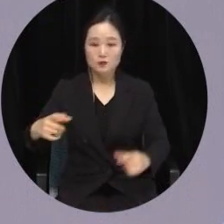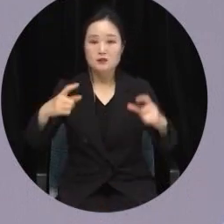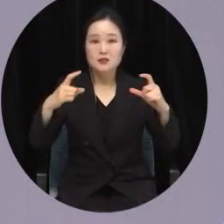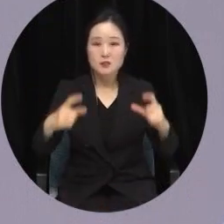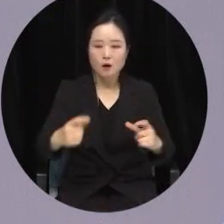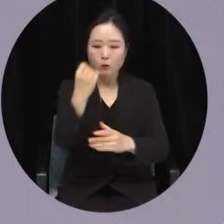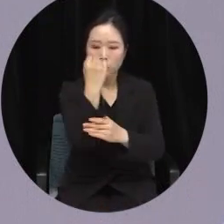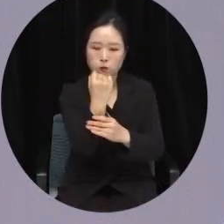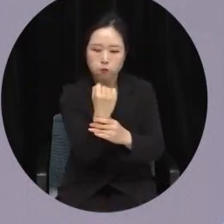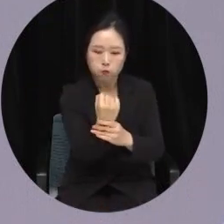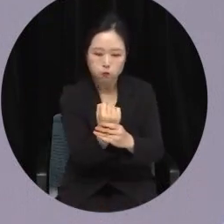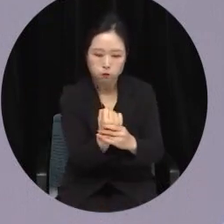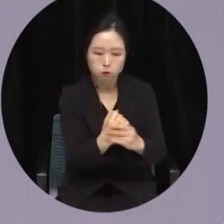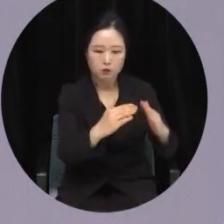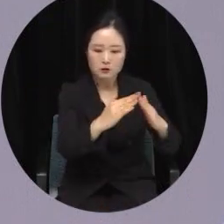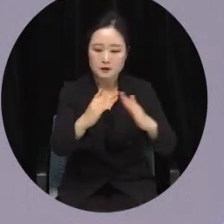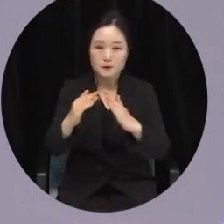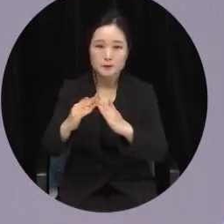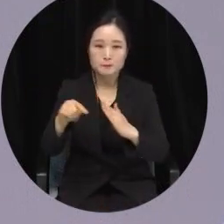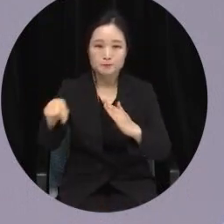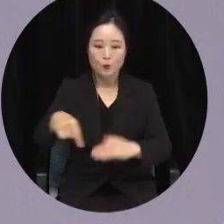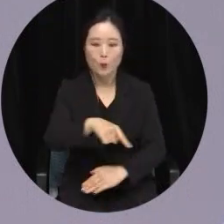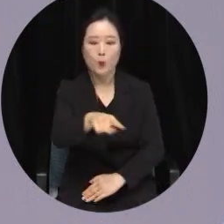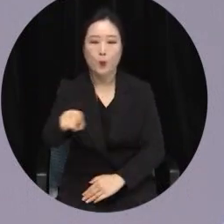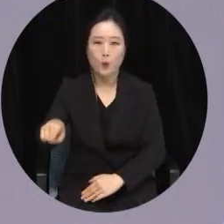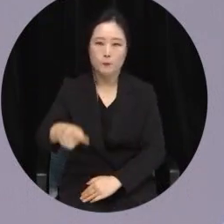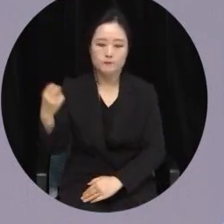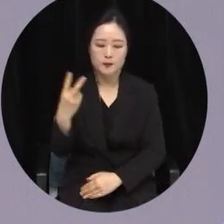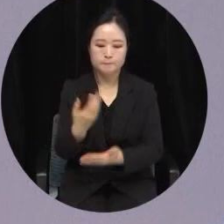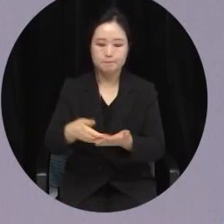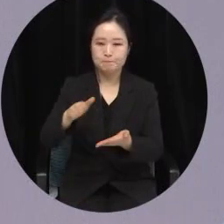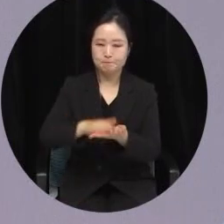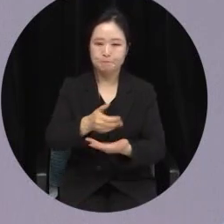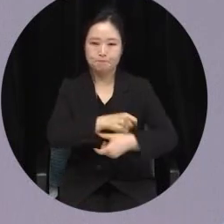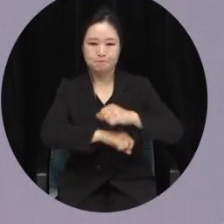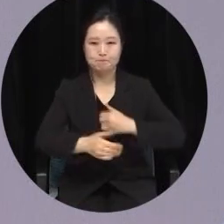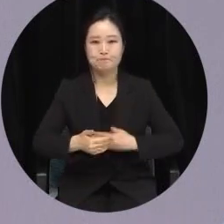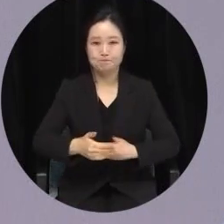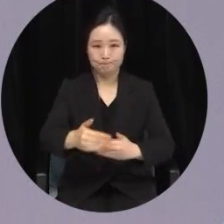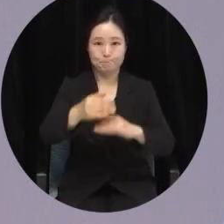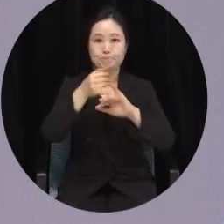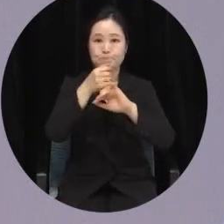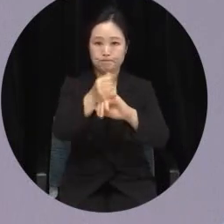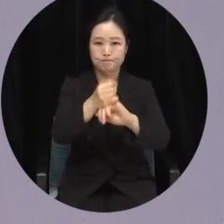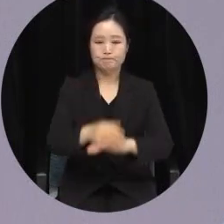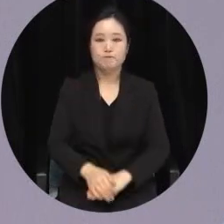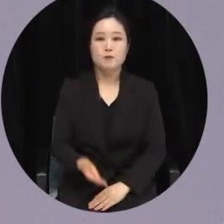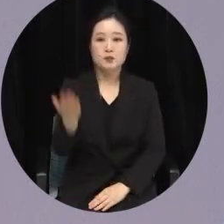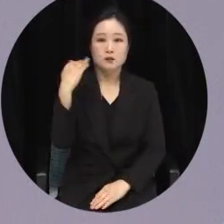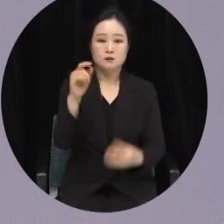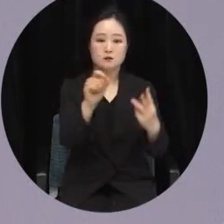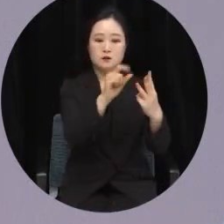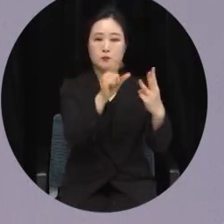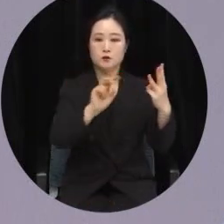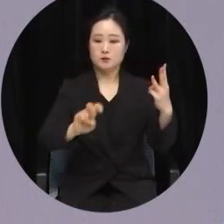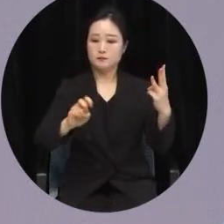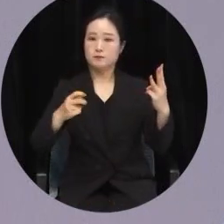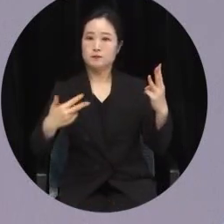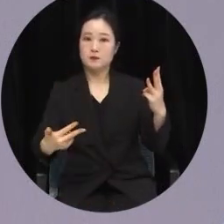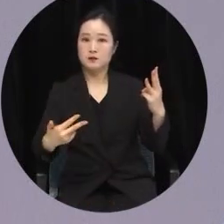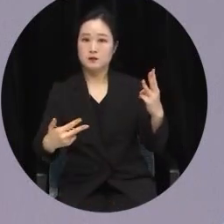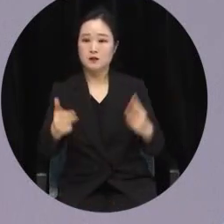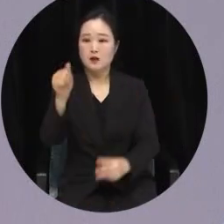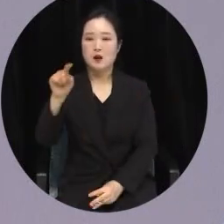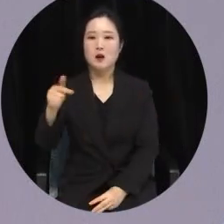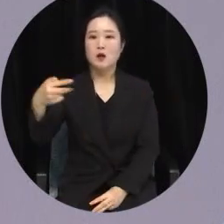재개발, 재건축을 적극 추진하겠습니다. 지난 3월 27일 한동훈